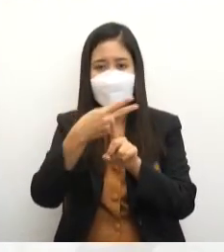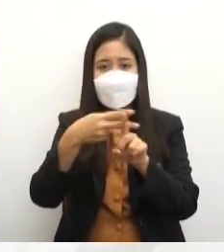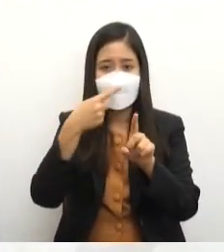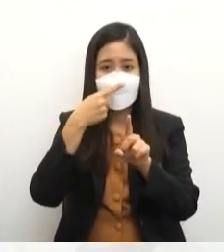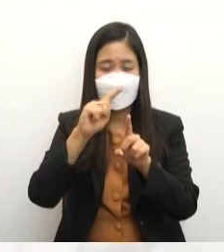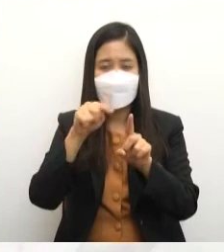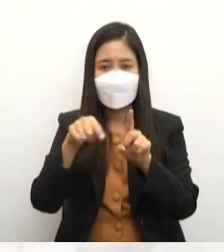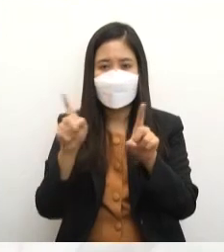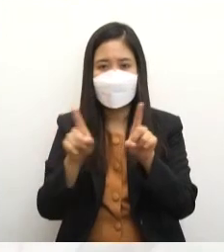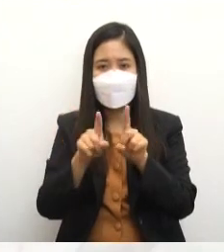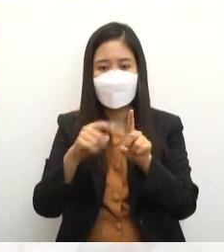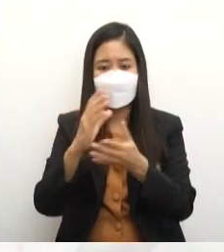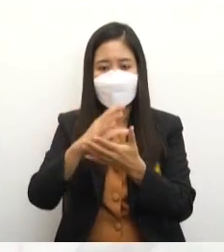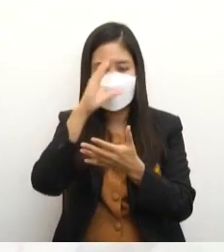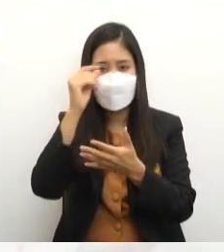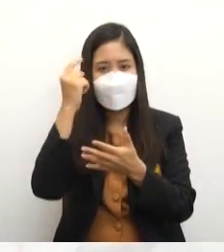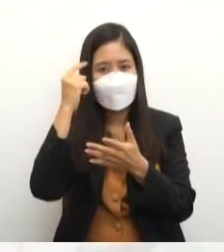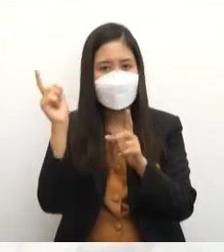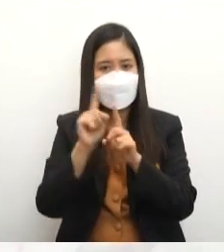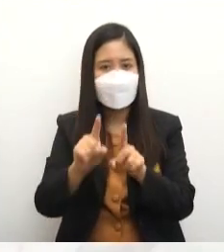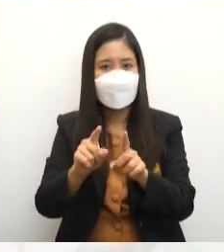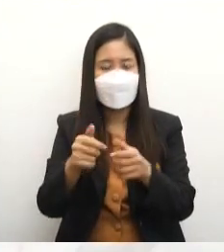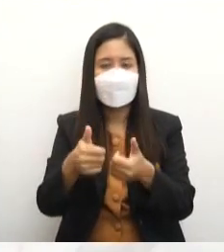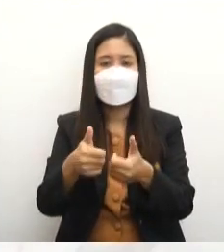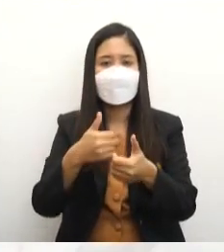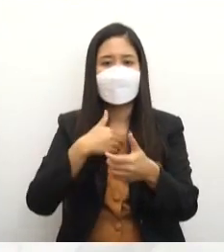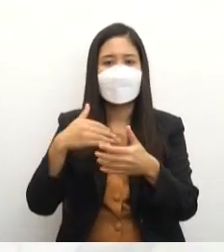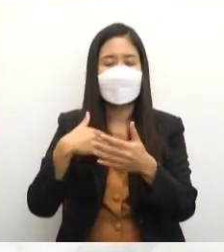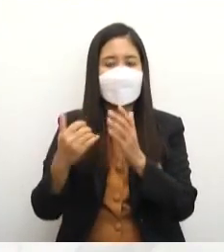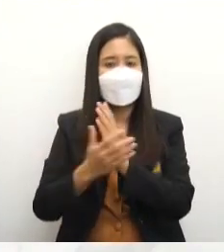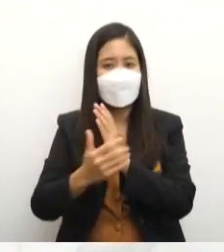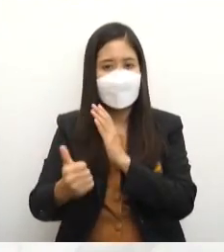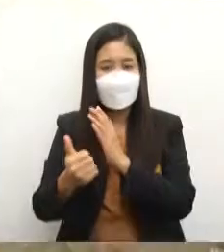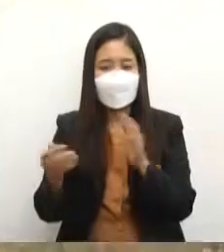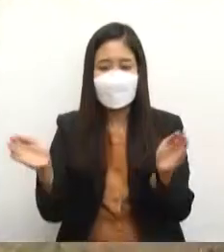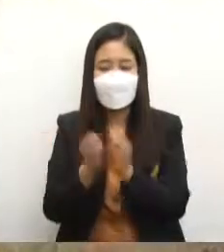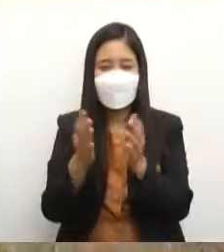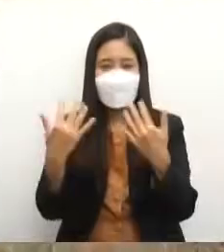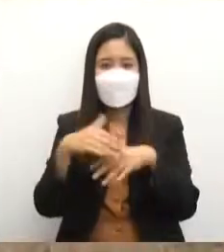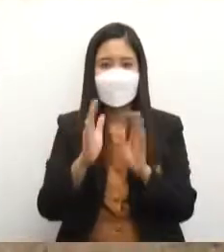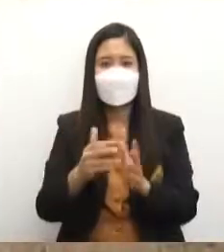อนค่ะเด็กต้องเกิดการเรียนรู้และที่สำคัญเด็กก็จะมีทักษะในการที่อยู่ร่วมคนอื่นได้